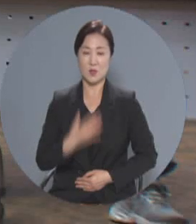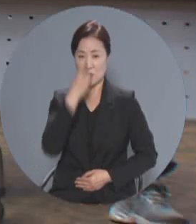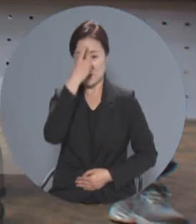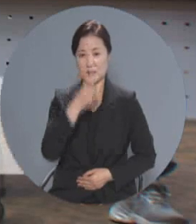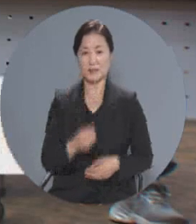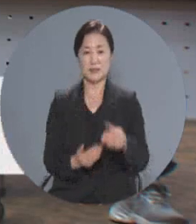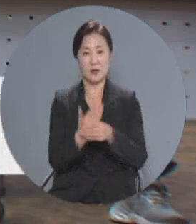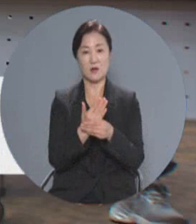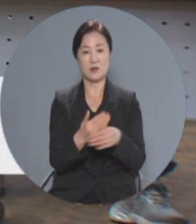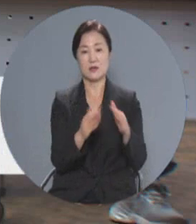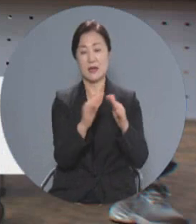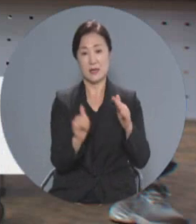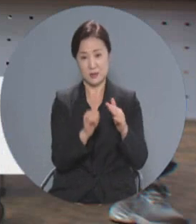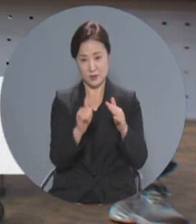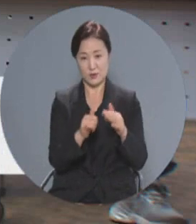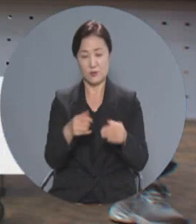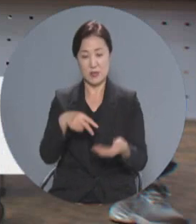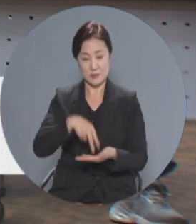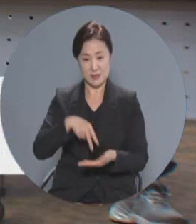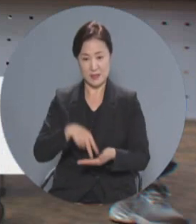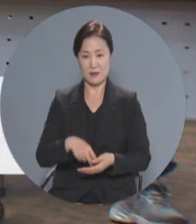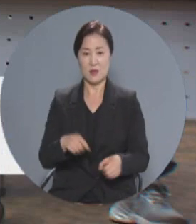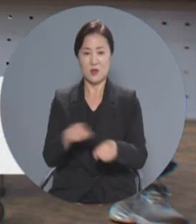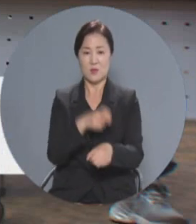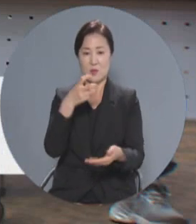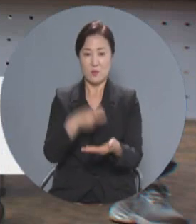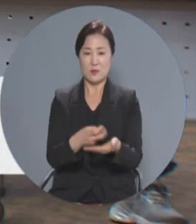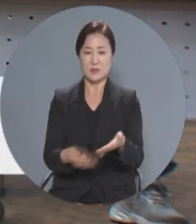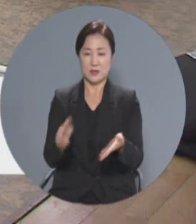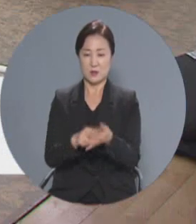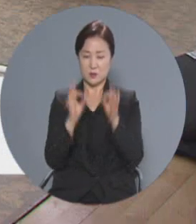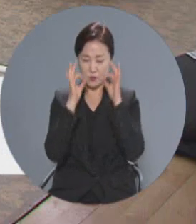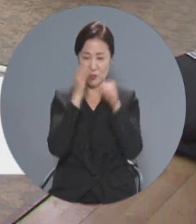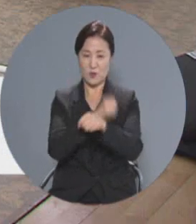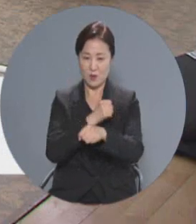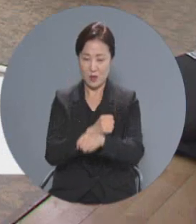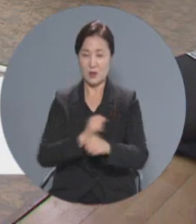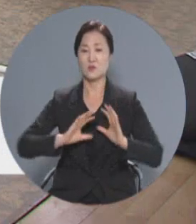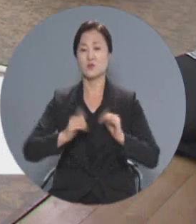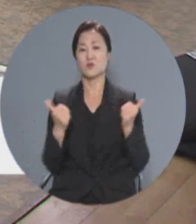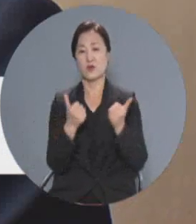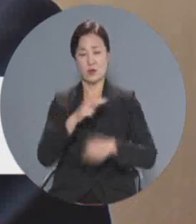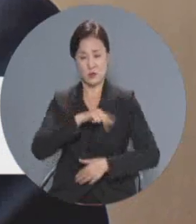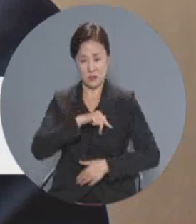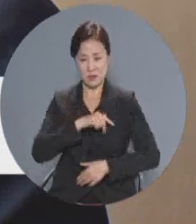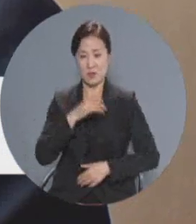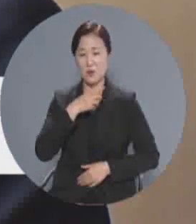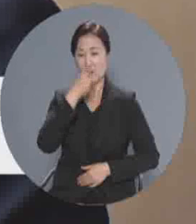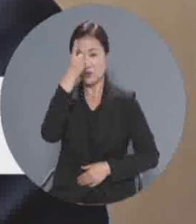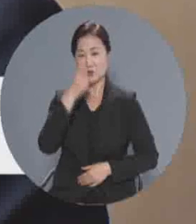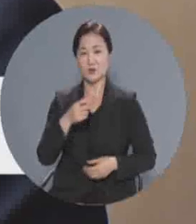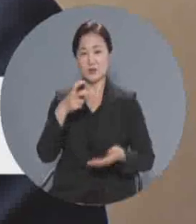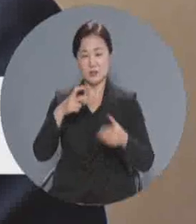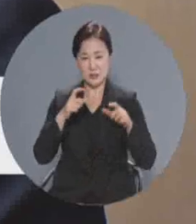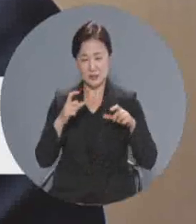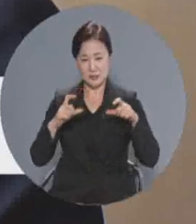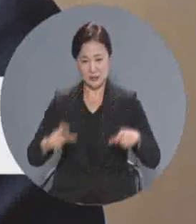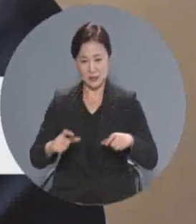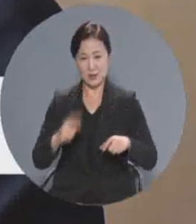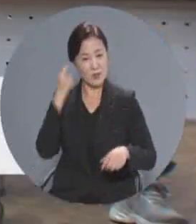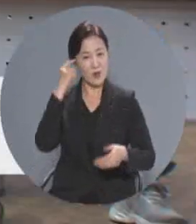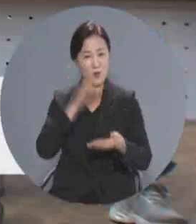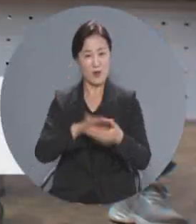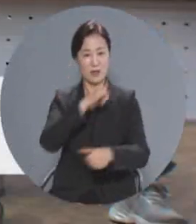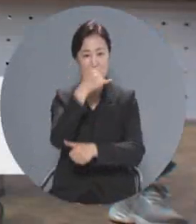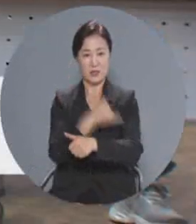여순사건 여수유족회가 특별법 제정에 기여한 지역 국회의원들에게 여수를 평화와 인권의 상징적인 도시로 만들어줄 것을